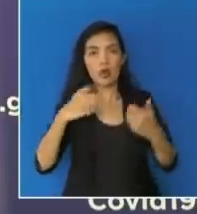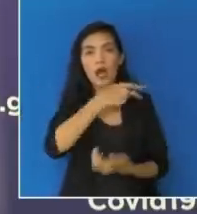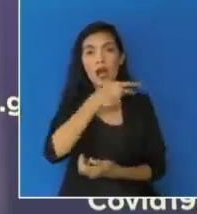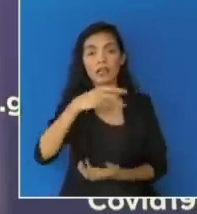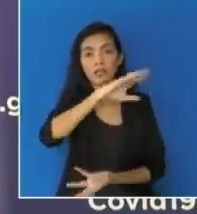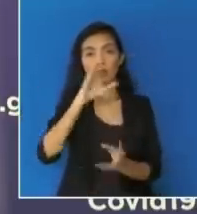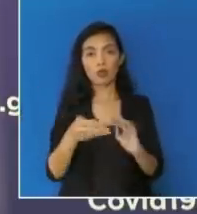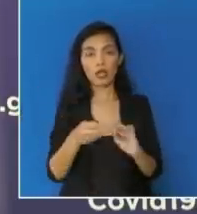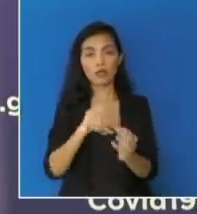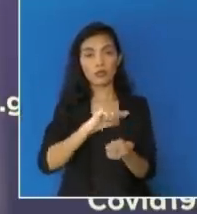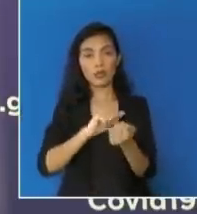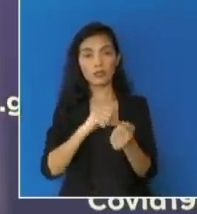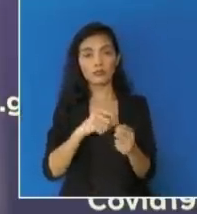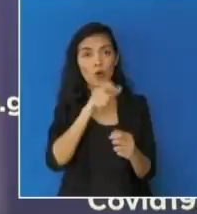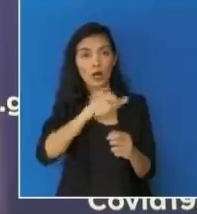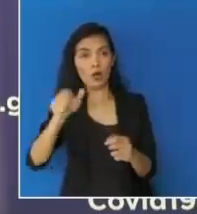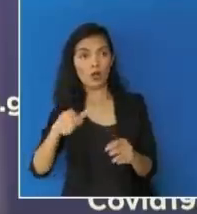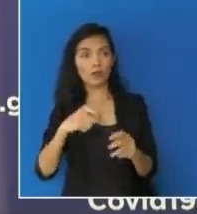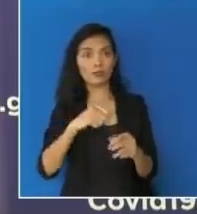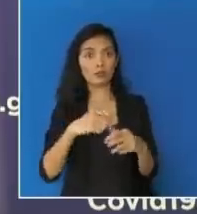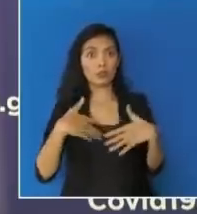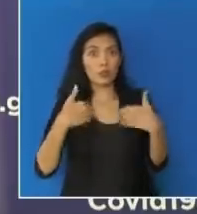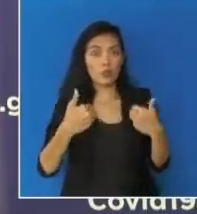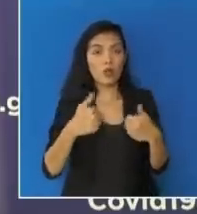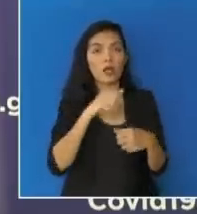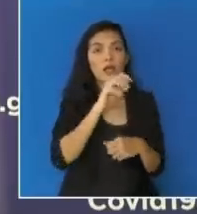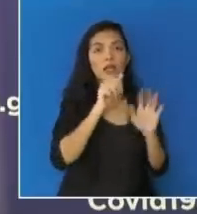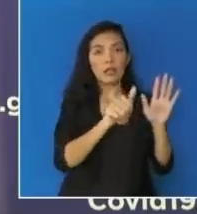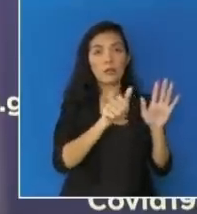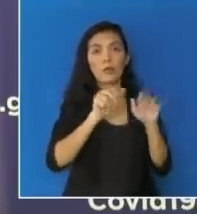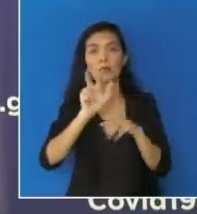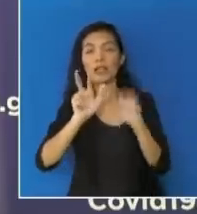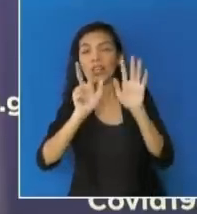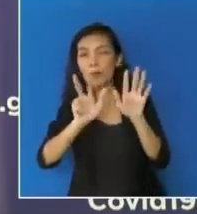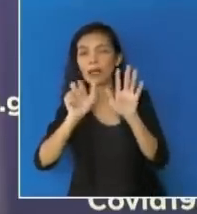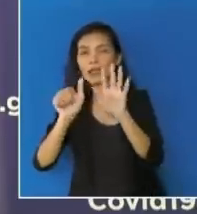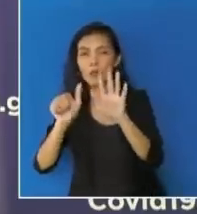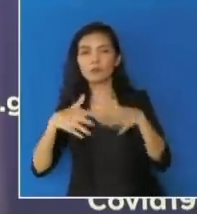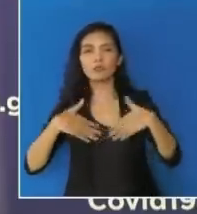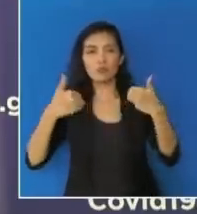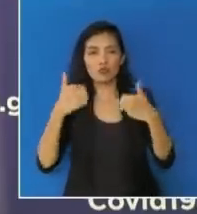total keseluruhan kasus adalah 686 pasien sembuh.